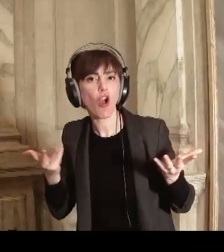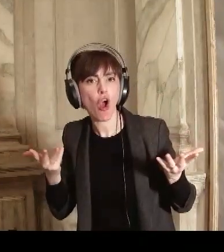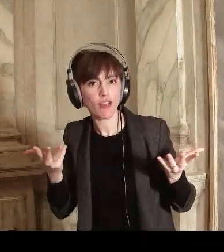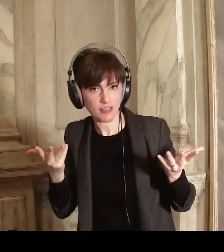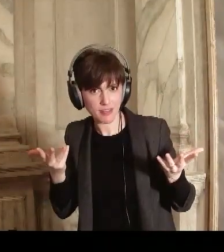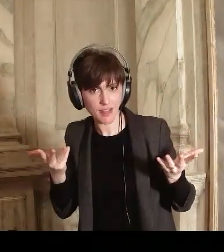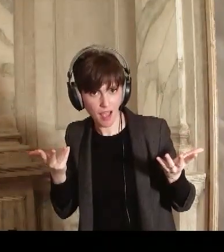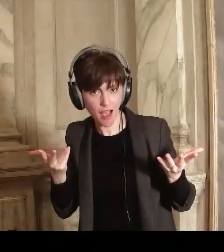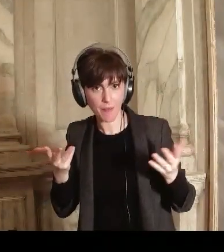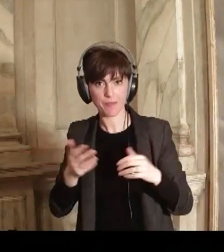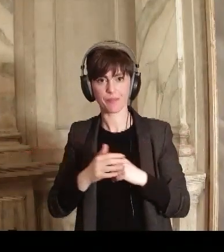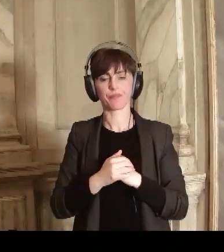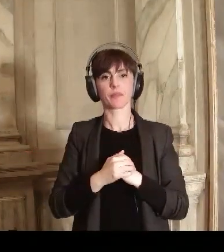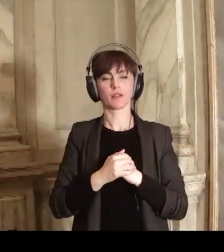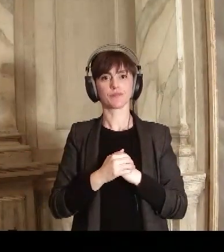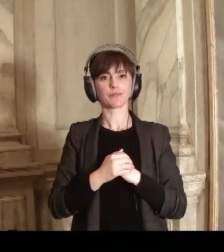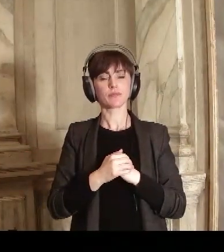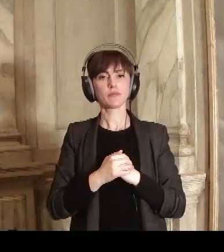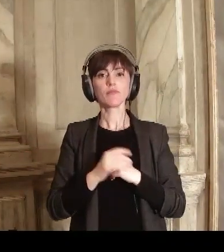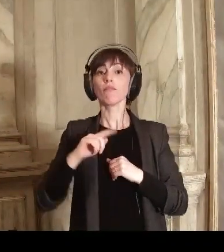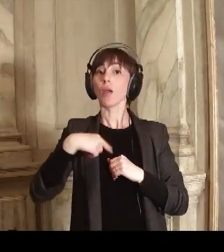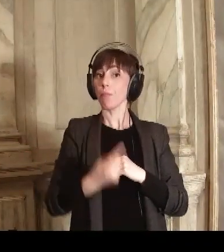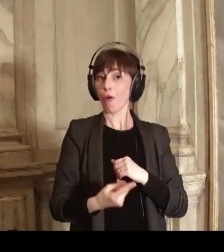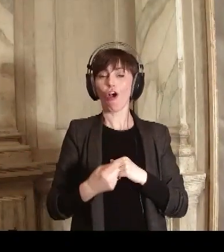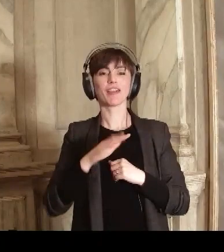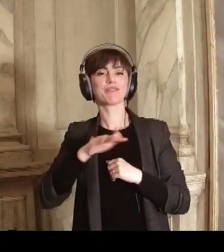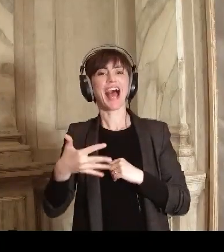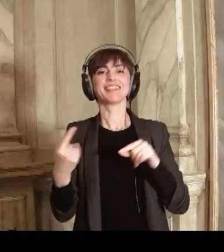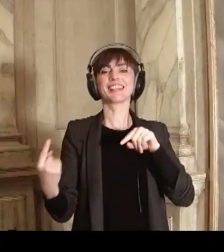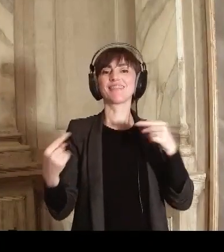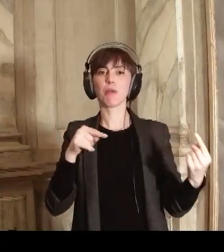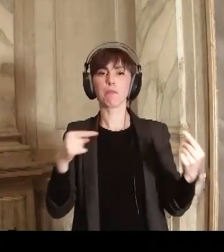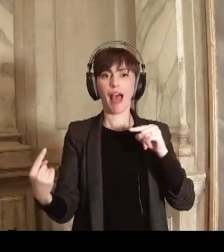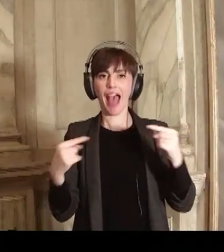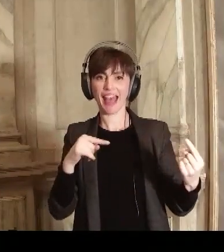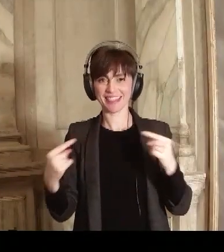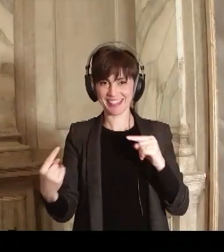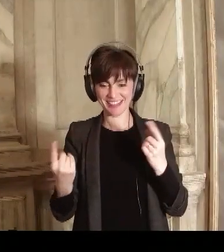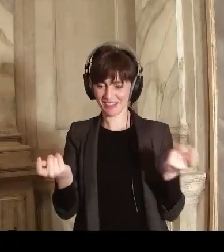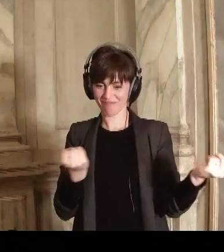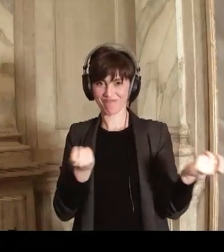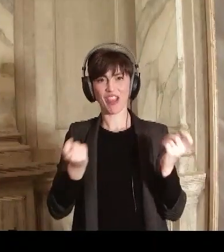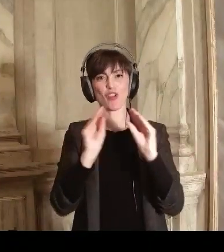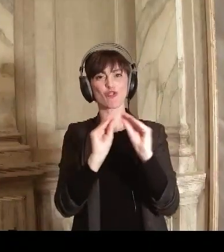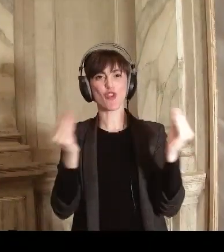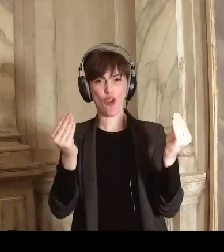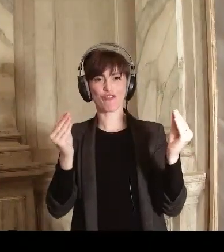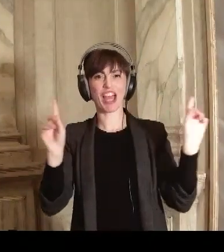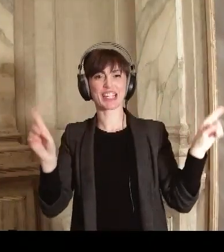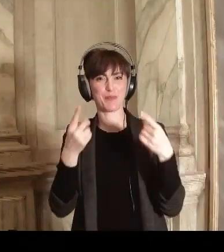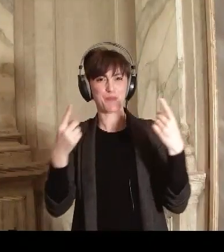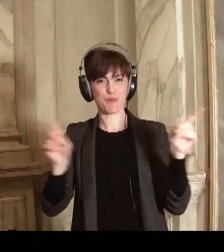presentati, dibattiti poi moderati dai giovani musicologi selezionati nel programma Scrivere in